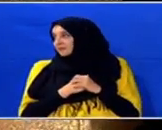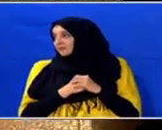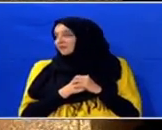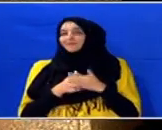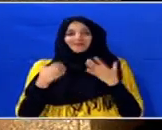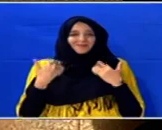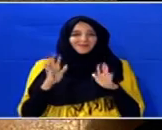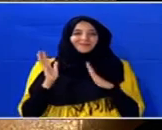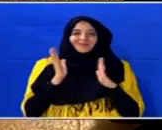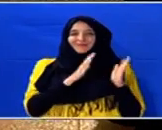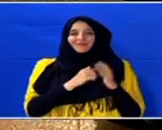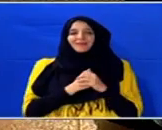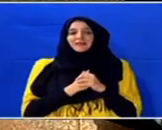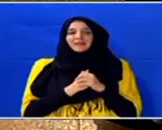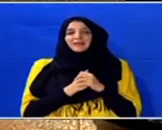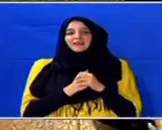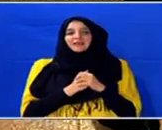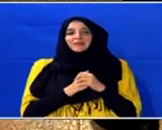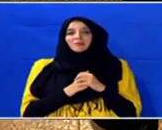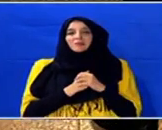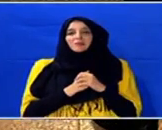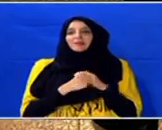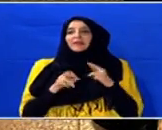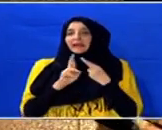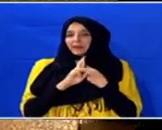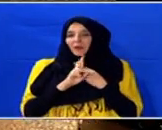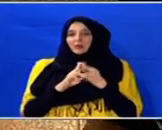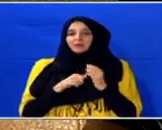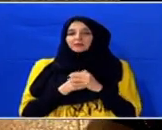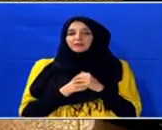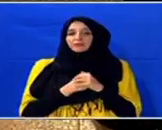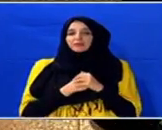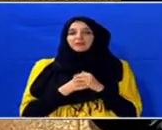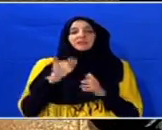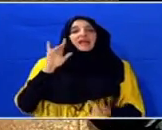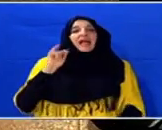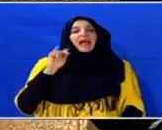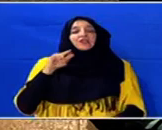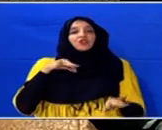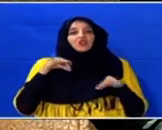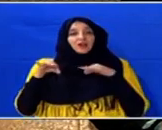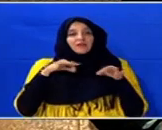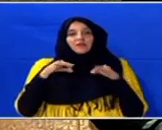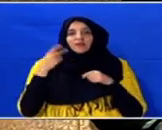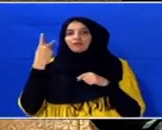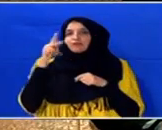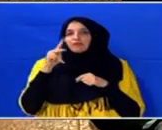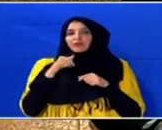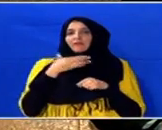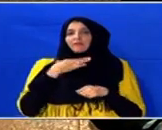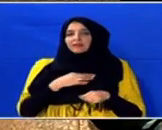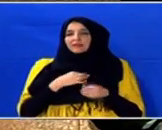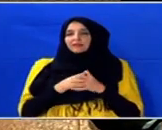طيب طيب نبدا بالاجابه شيخنا. الحاج بن الشلف الولد الابن